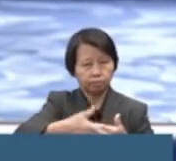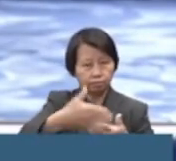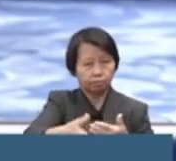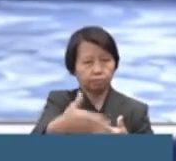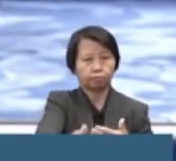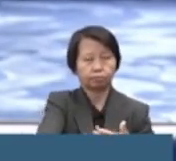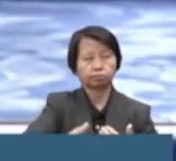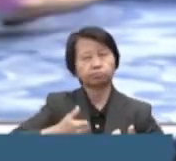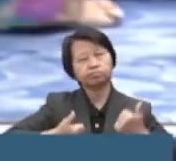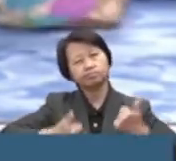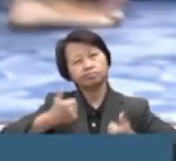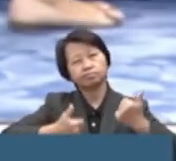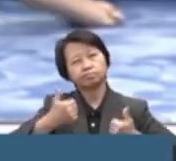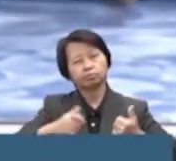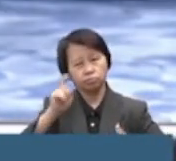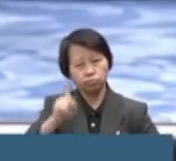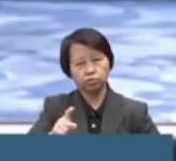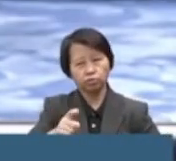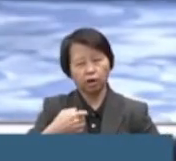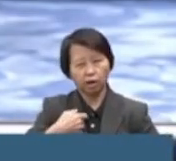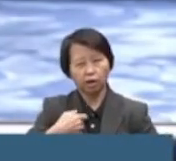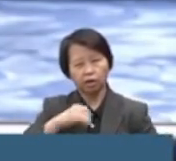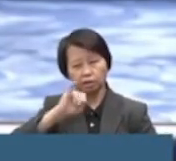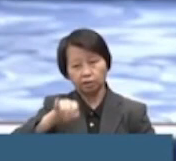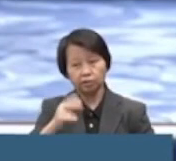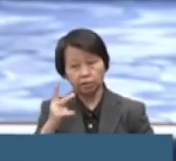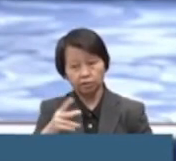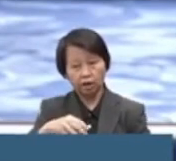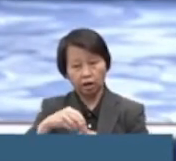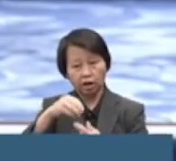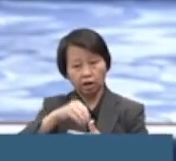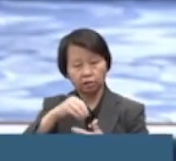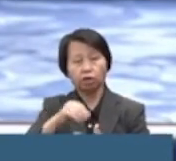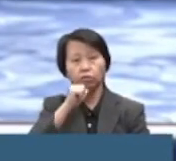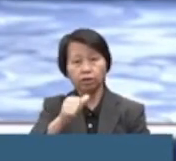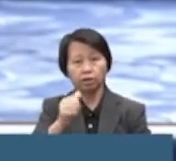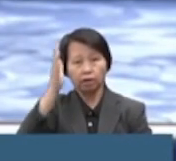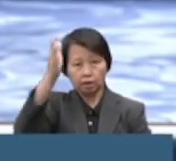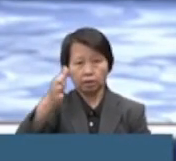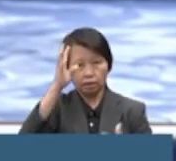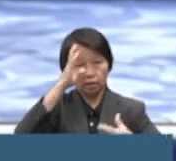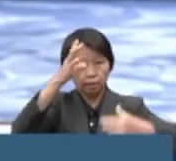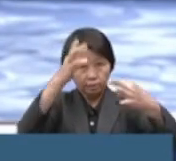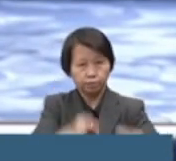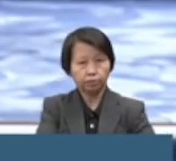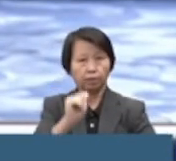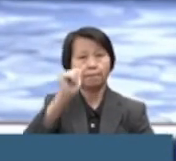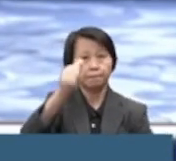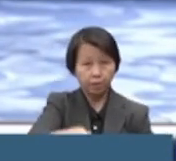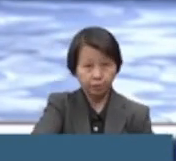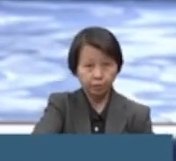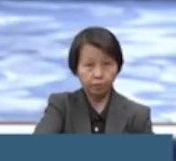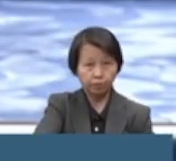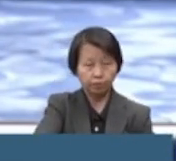ada harus ada jawatan kuasa khas atau tidak akan juga kita putuskan besok. Tapi setakat ini,